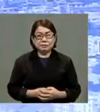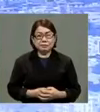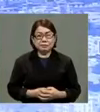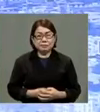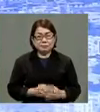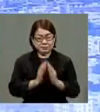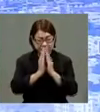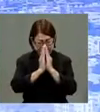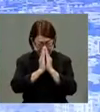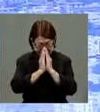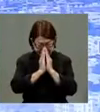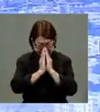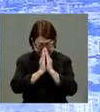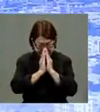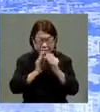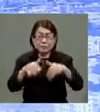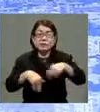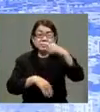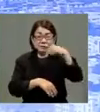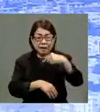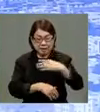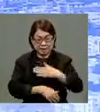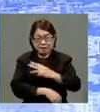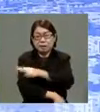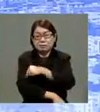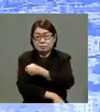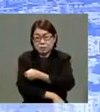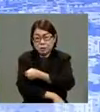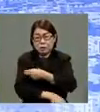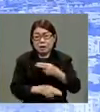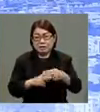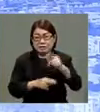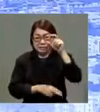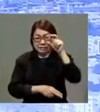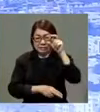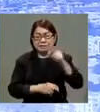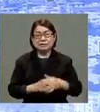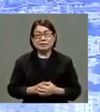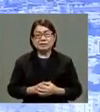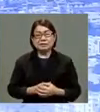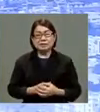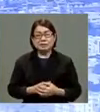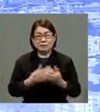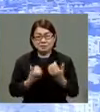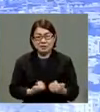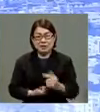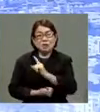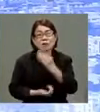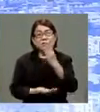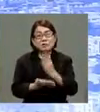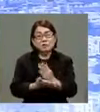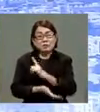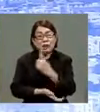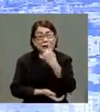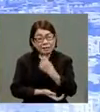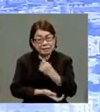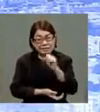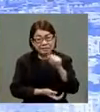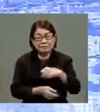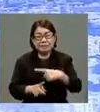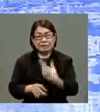ครับสวัสดีครับพี่น้องประชาชนครับผมนายแพทย์ทวีสินวิษณุโยธินนะครับรายงานตัวในวันหยุดวันอาทิตย์นี้17พฤษภาค